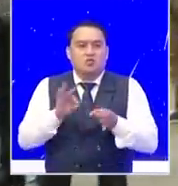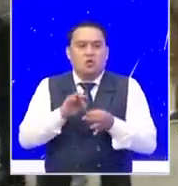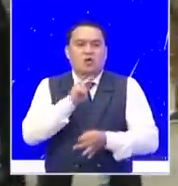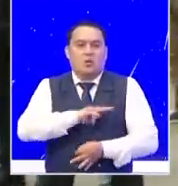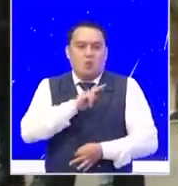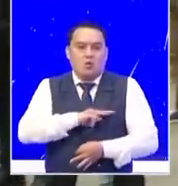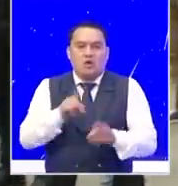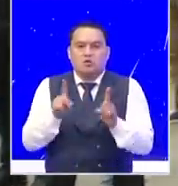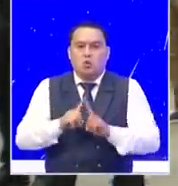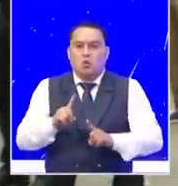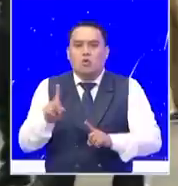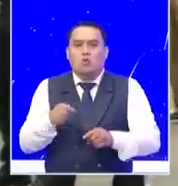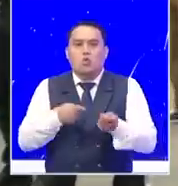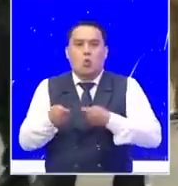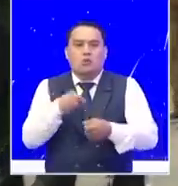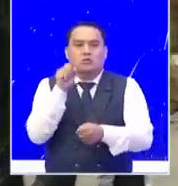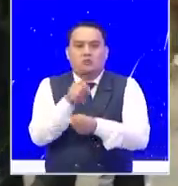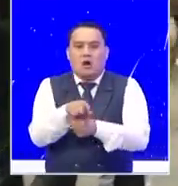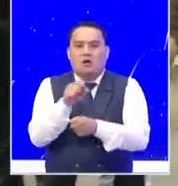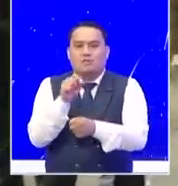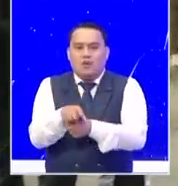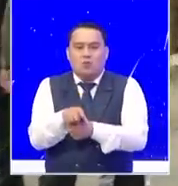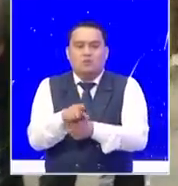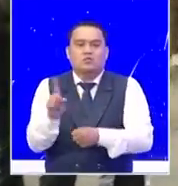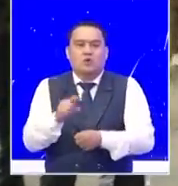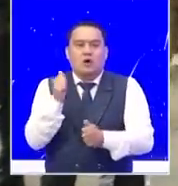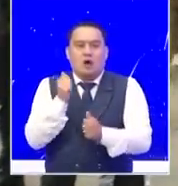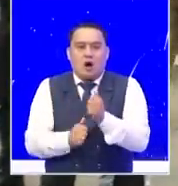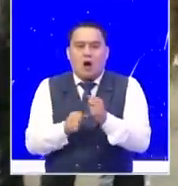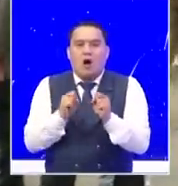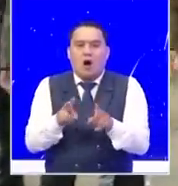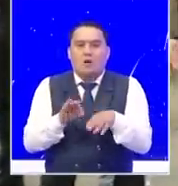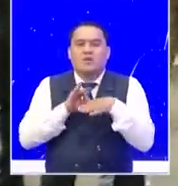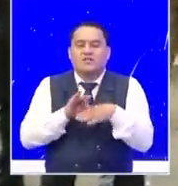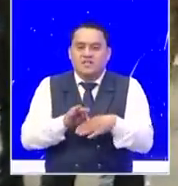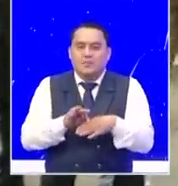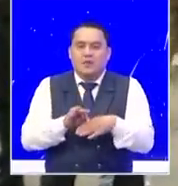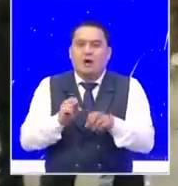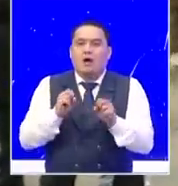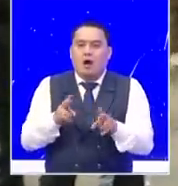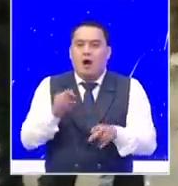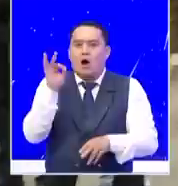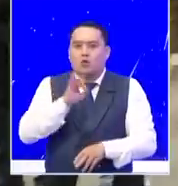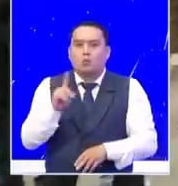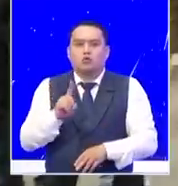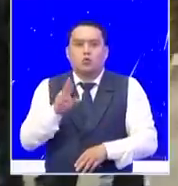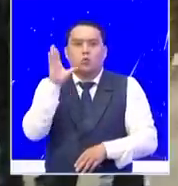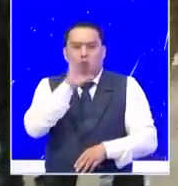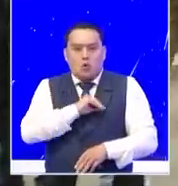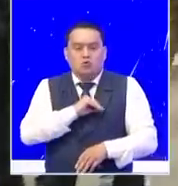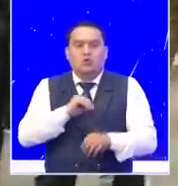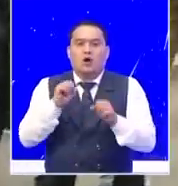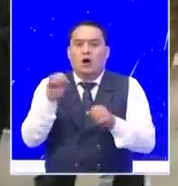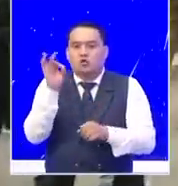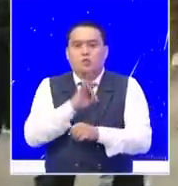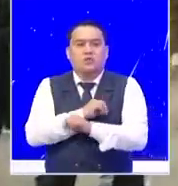работе, особенно когда руководство задает направление ведущему, как он должен провести передачу, в том числе и о том, что можно говорить и о